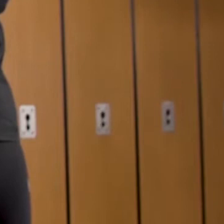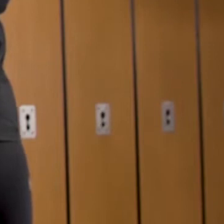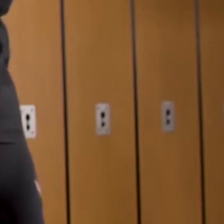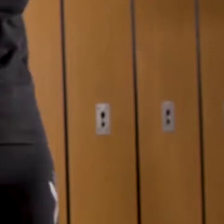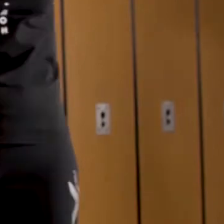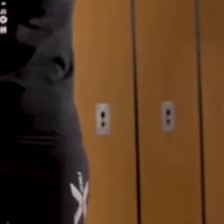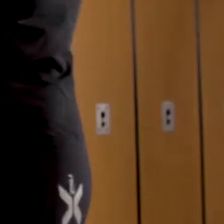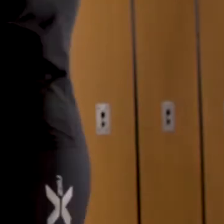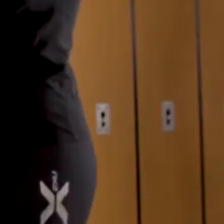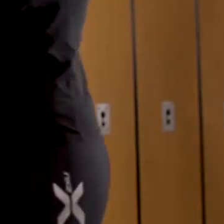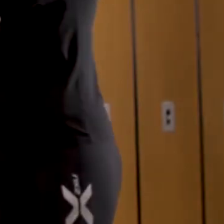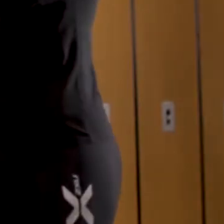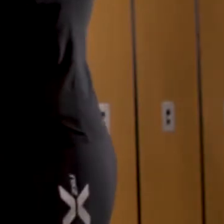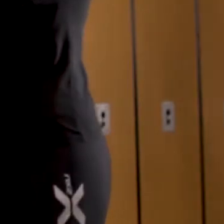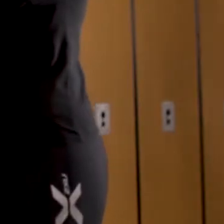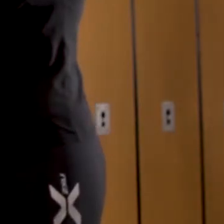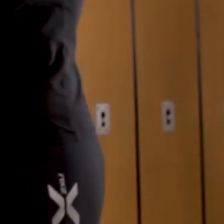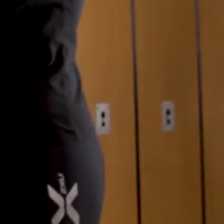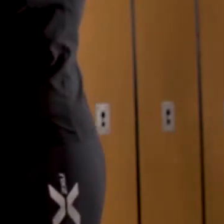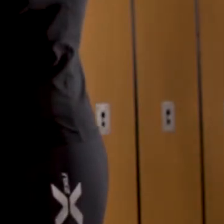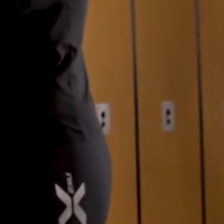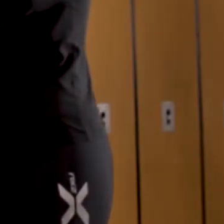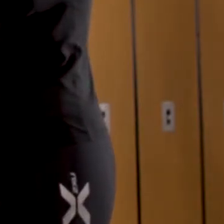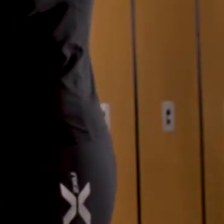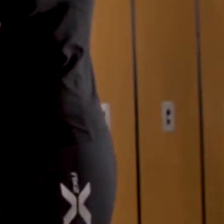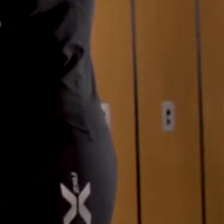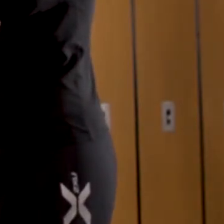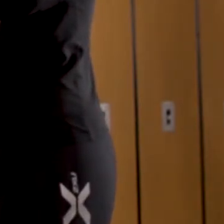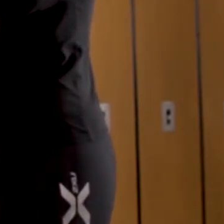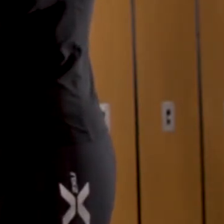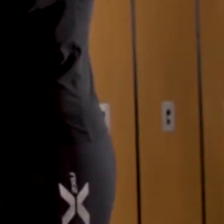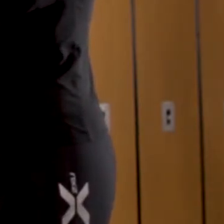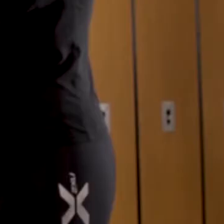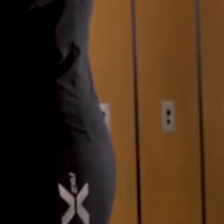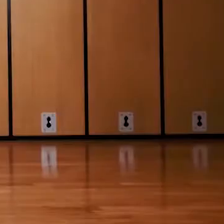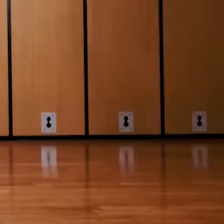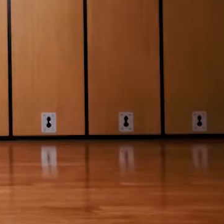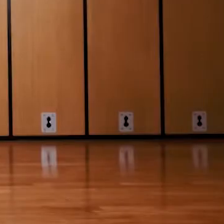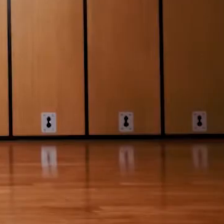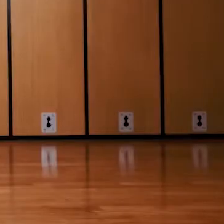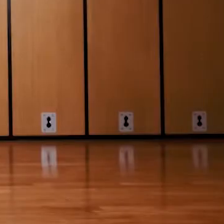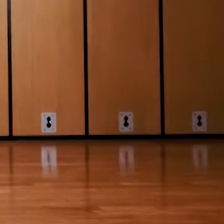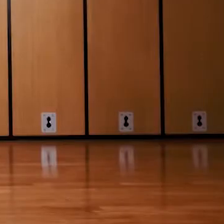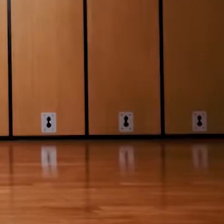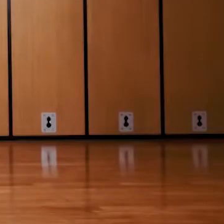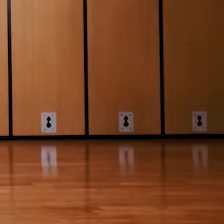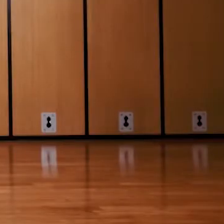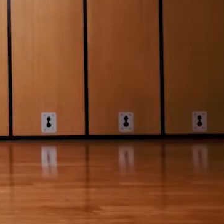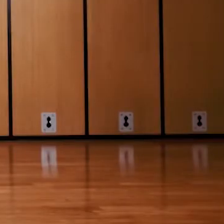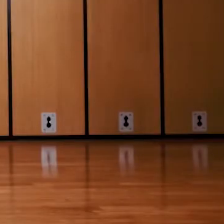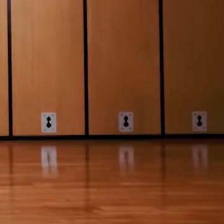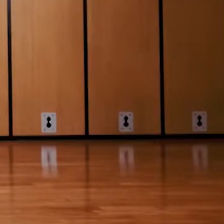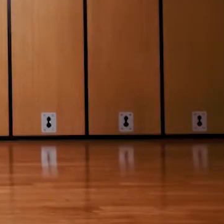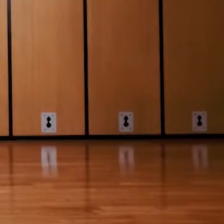было видно. Да, максимально тянемся вперед. Почувствовать надо растяжение